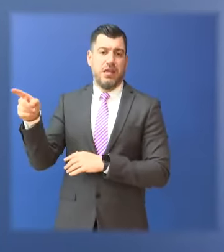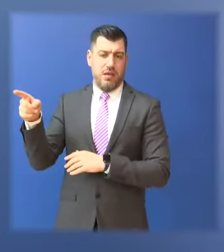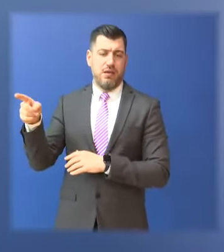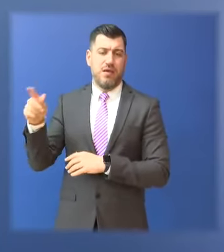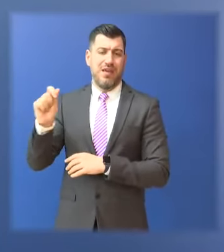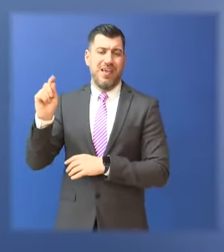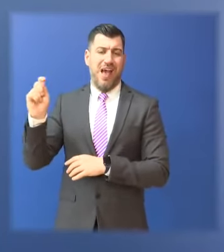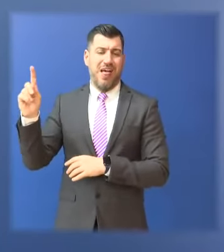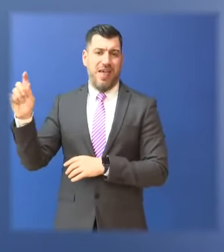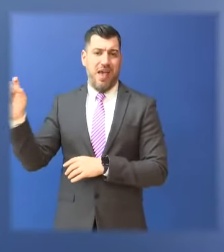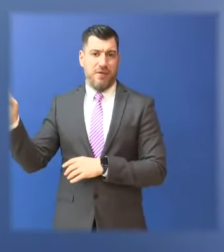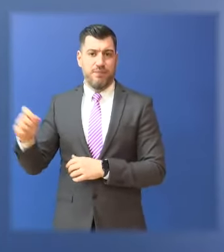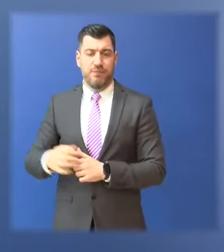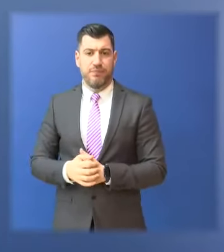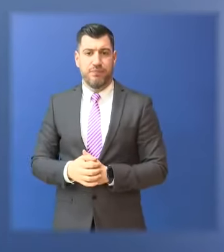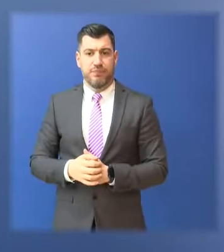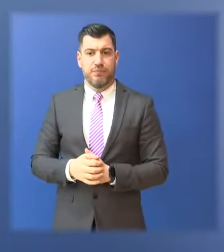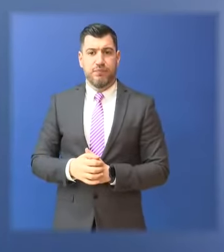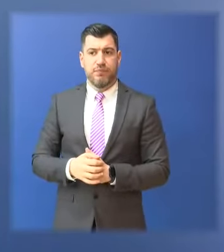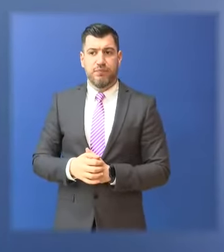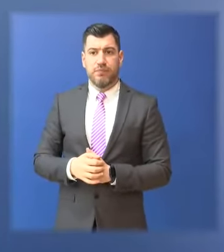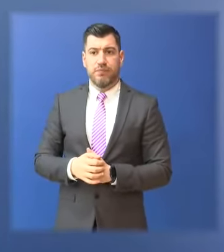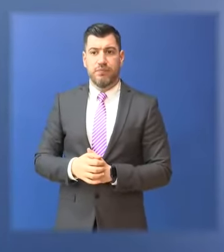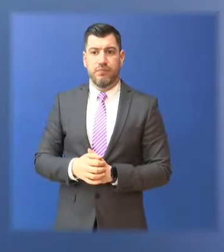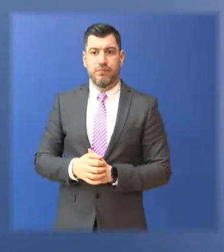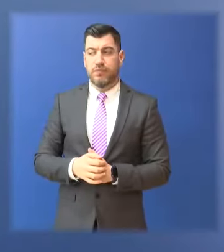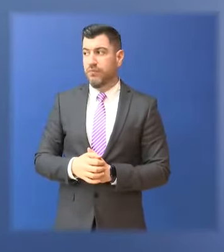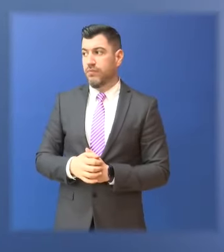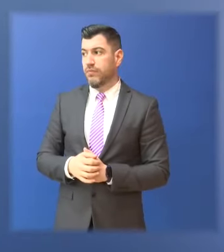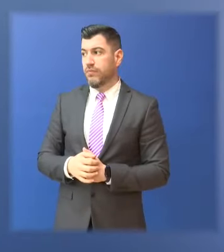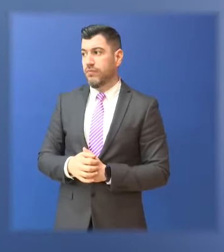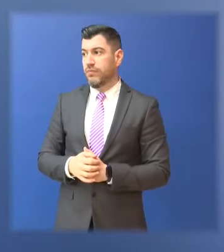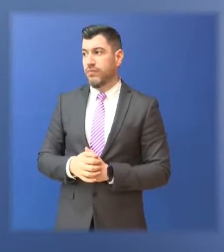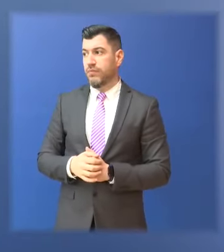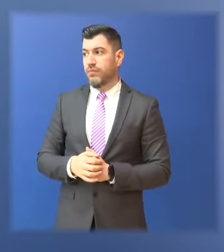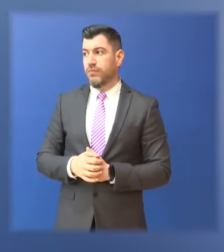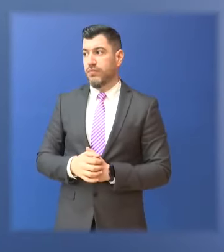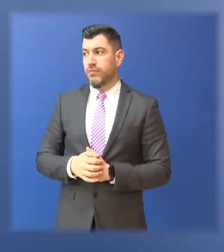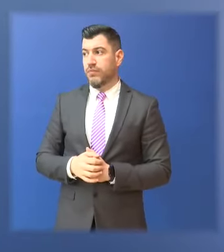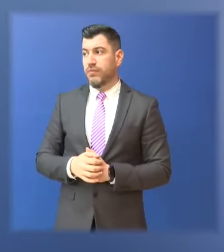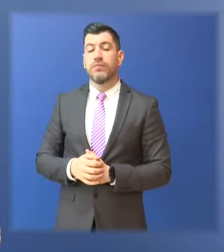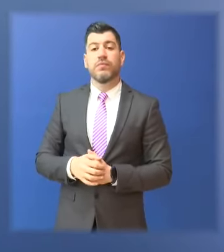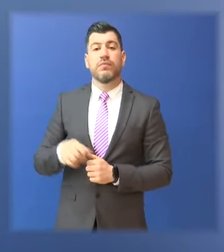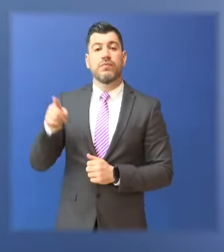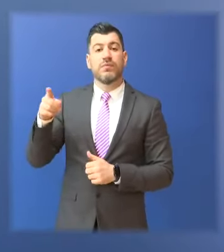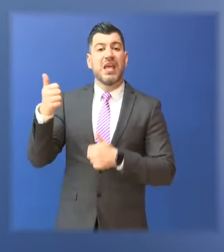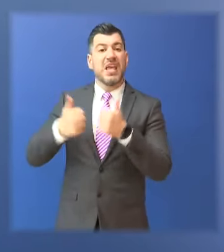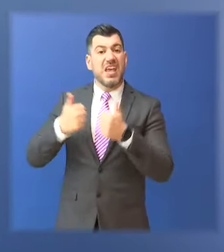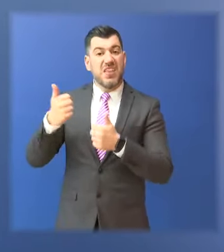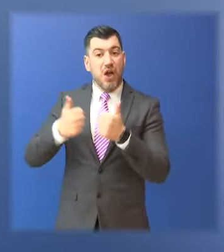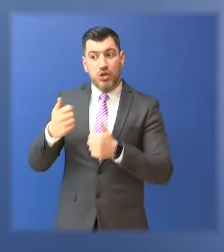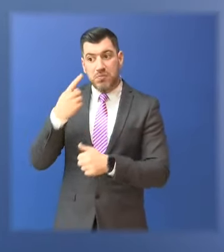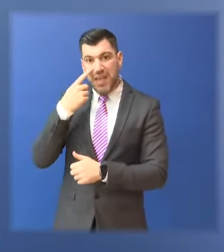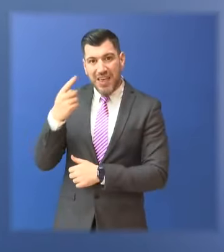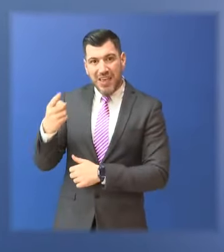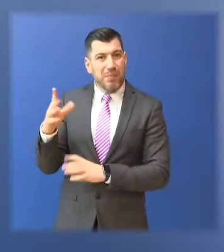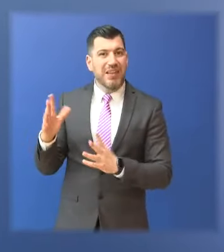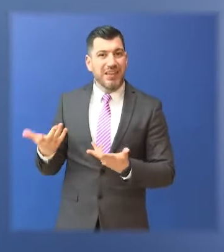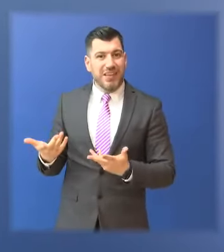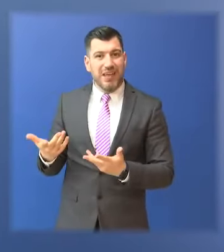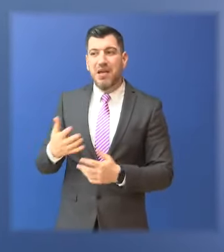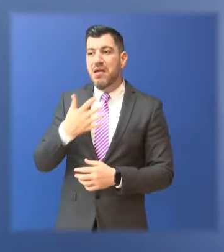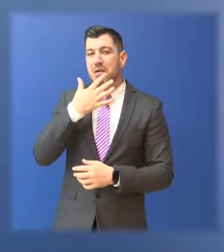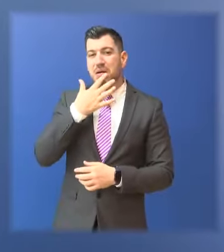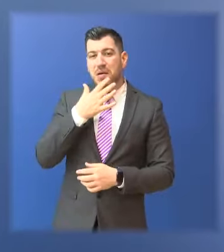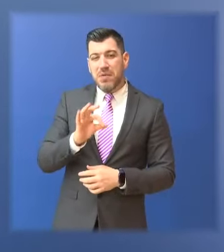Δευτέρα σας είχα πει για δύο περιπτώσεις, έχουν προκύψει και άλλες δύο με συγκεκριμένα στοιχεία, προέκυψε ότι οι διαγωνισμοί είναι φωτογραφικοί, καθώς τα κτίρια